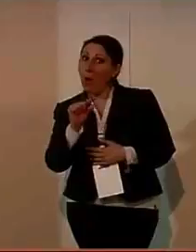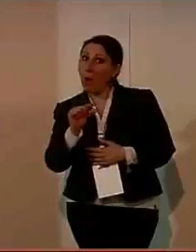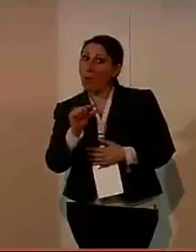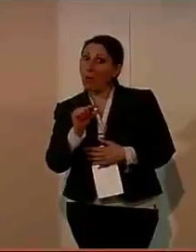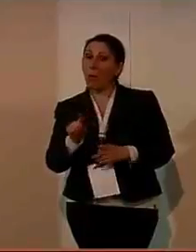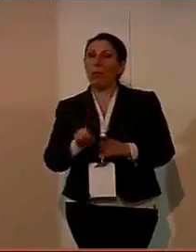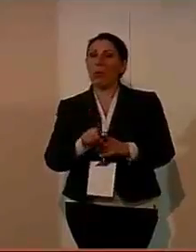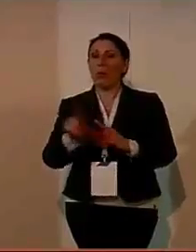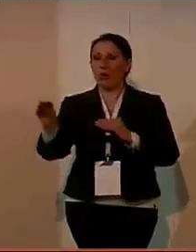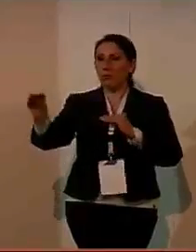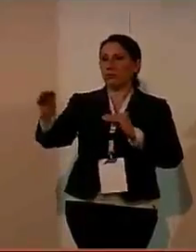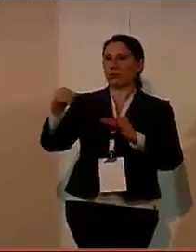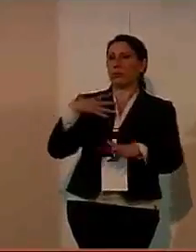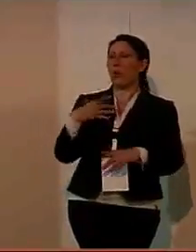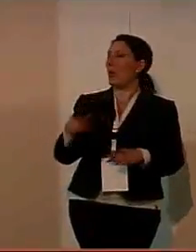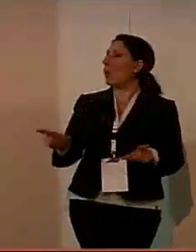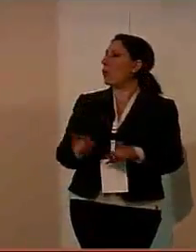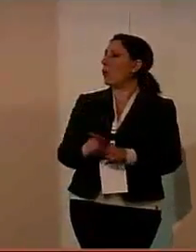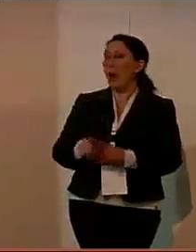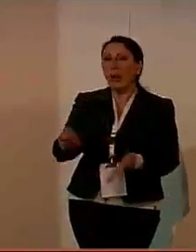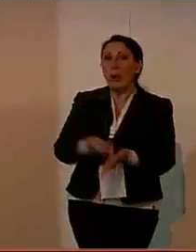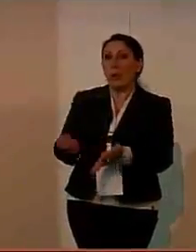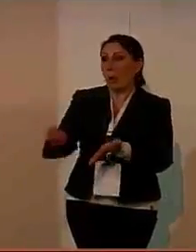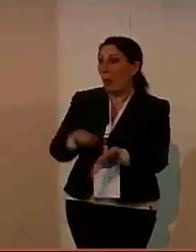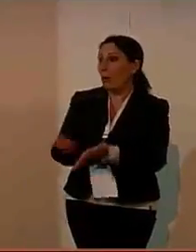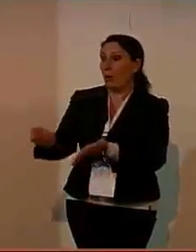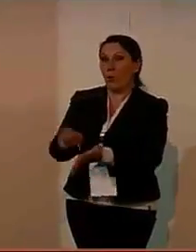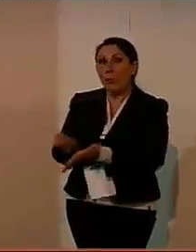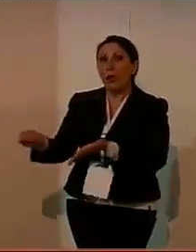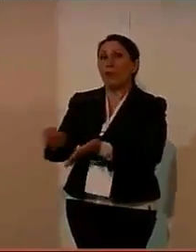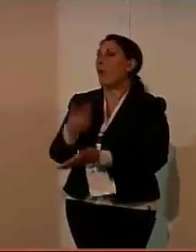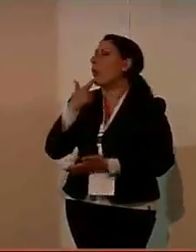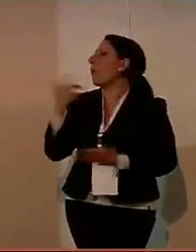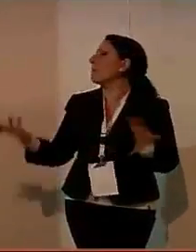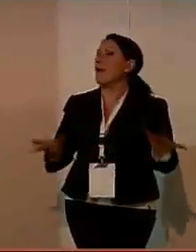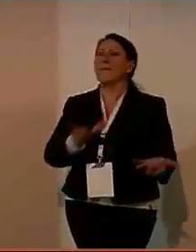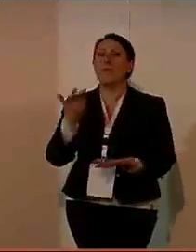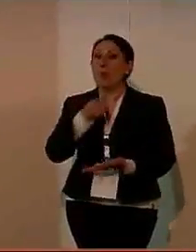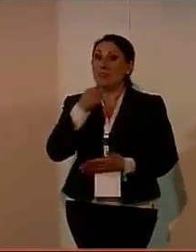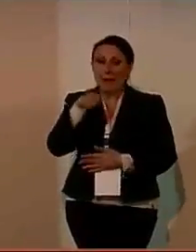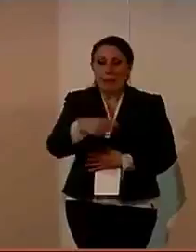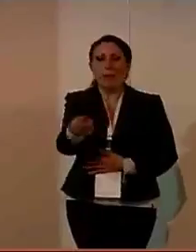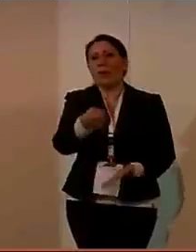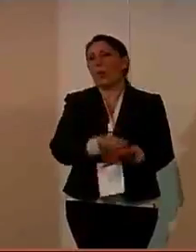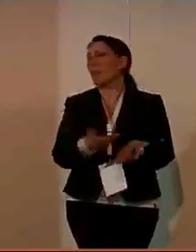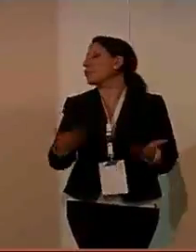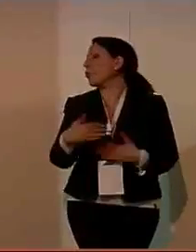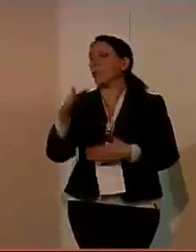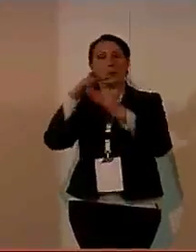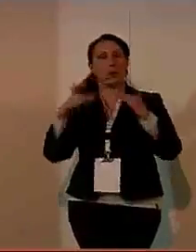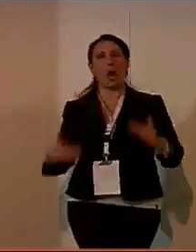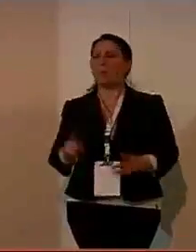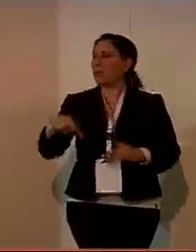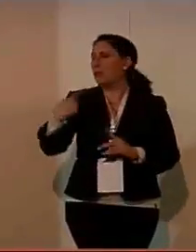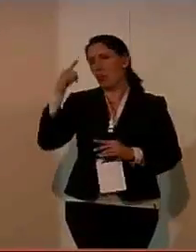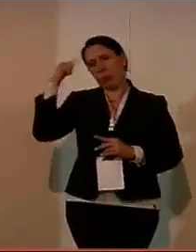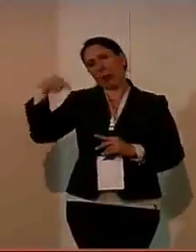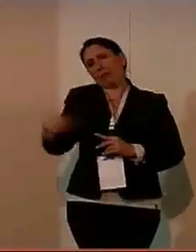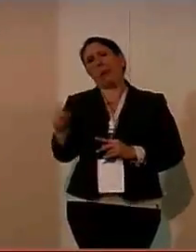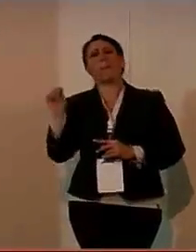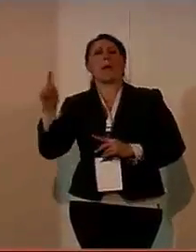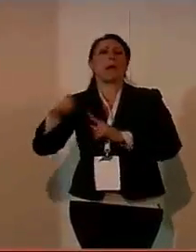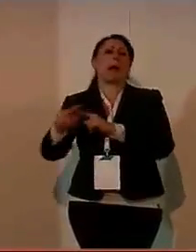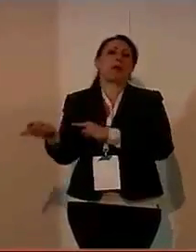messaggio era fantastico formidabile compierà quello che vuoi quello che ti serve anche la casa pagherai domani forse